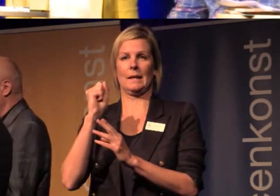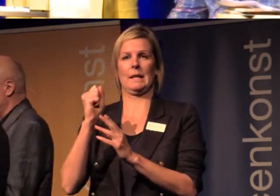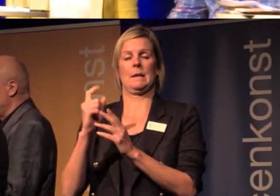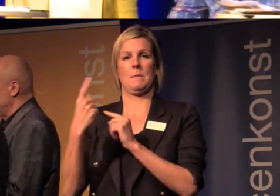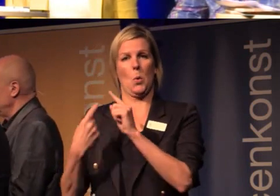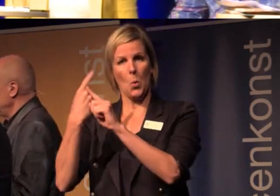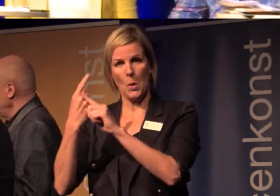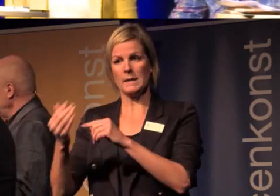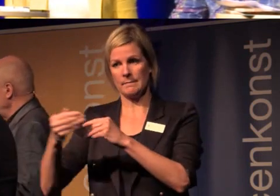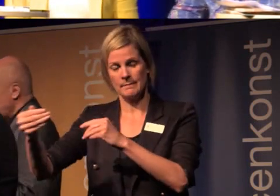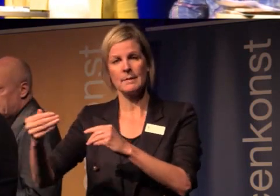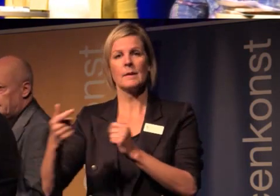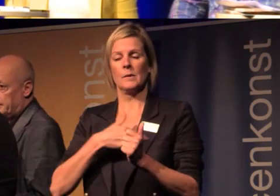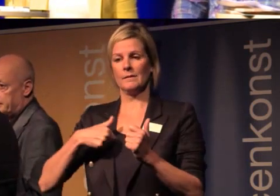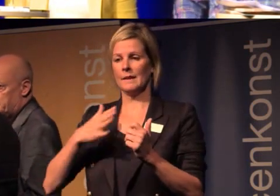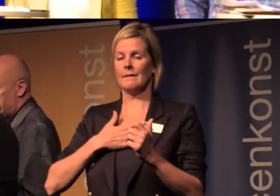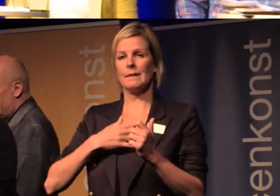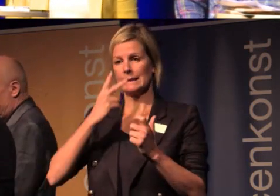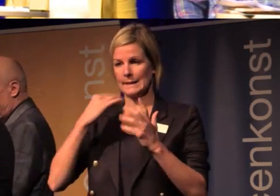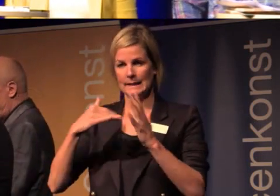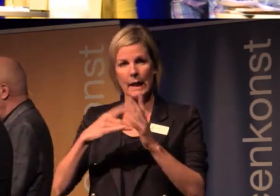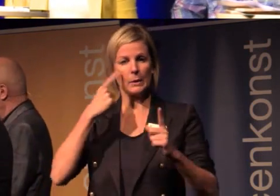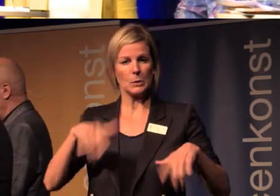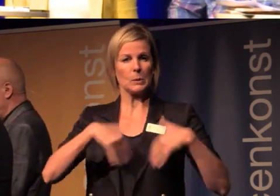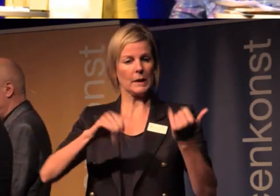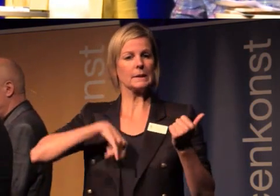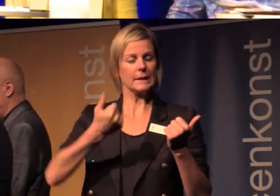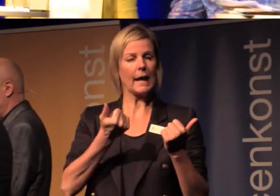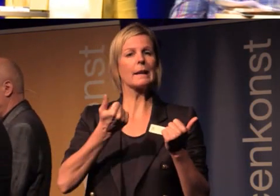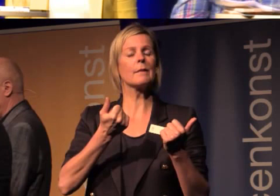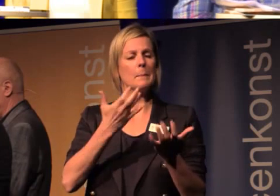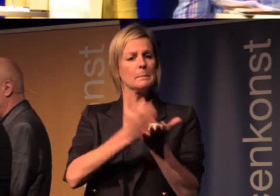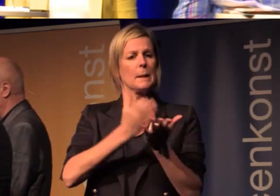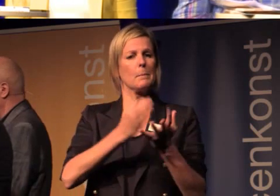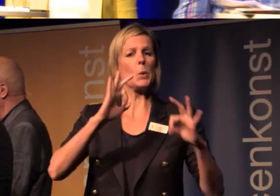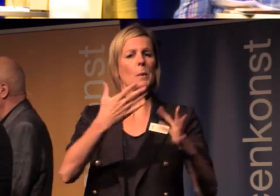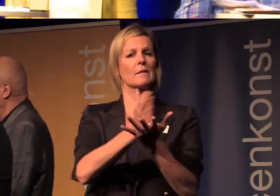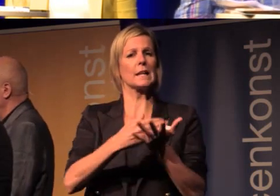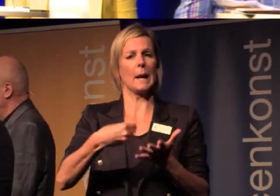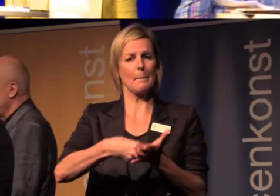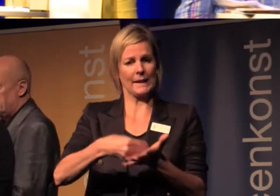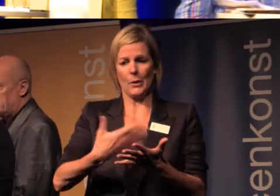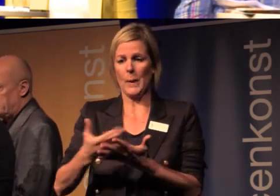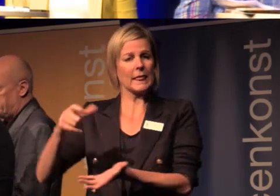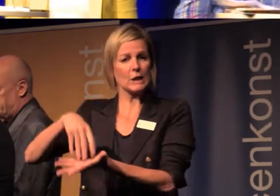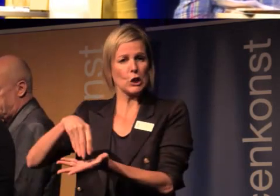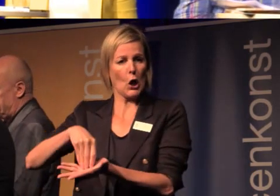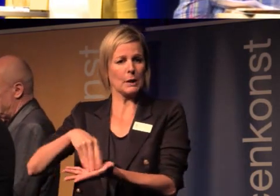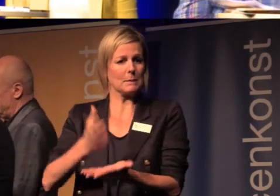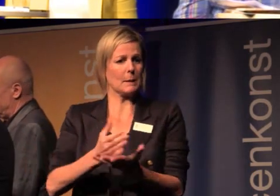till att det är kulturen själv som väljer hur man bäst behöver pengarna och inte staten i sig. Sen så vill vi ha